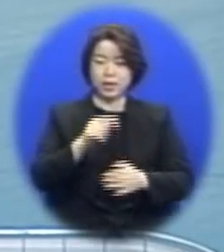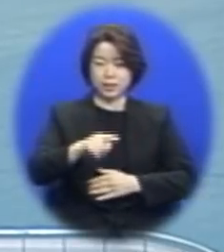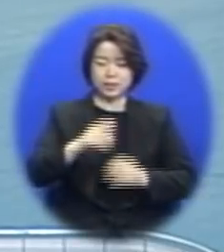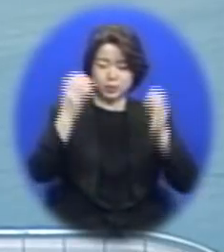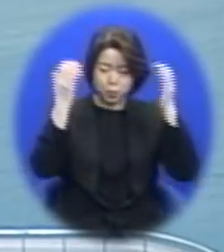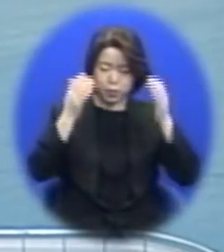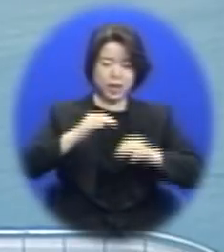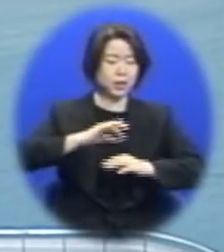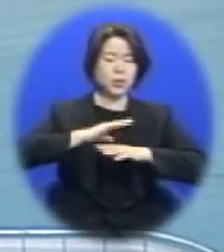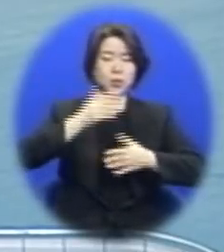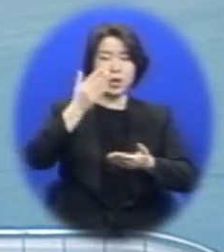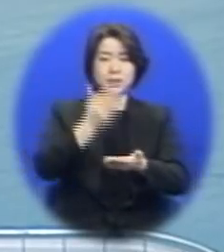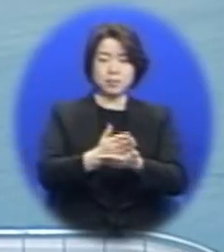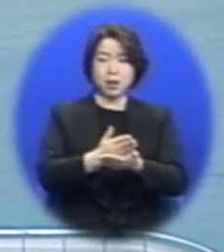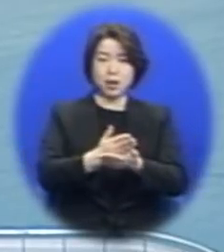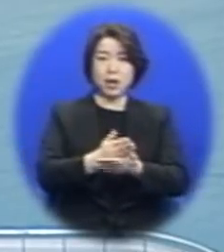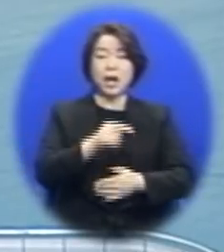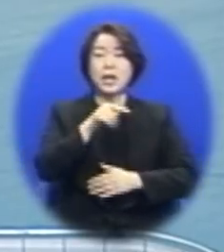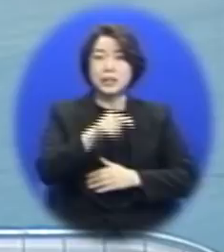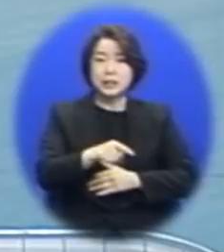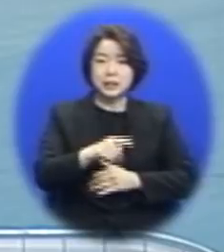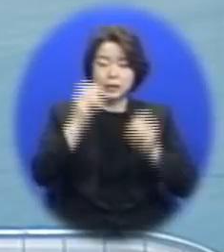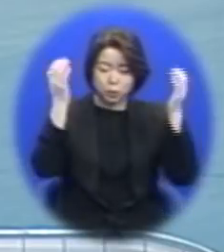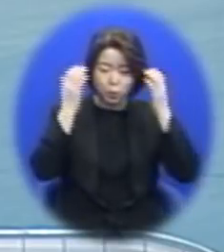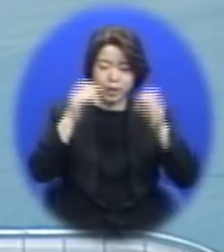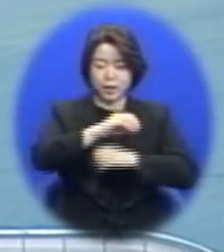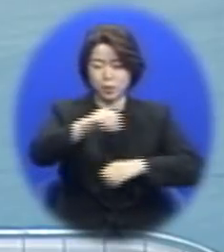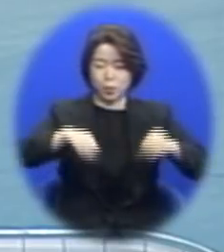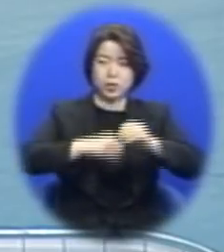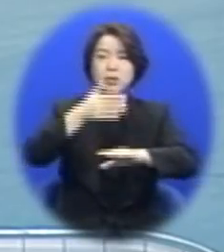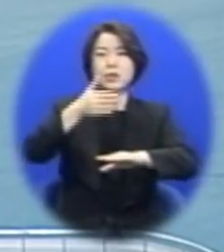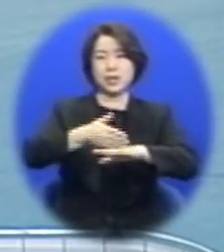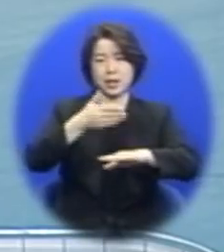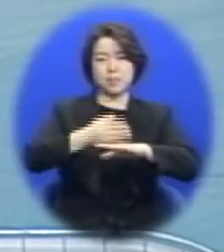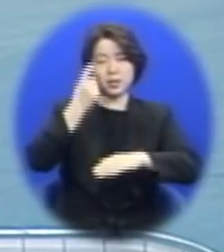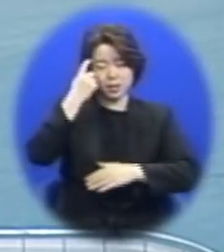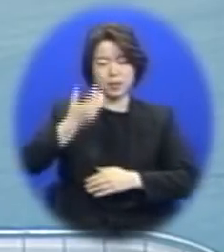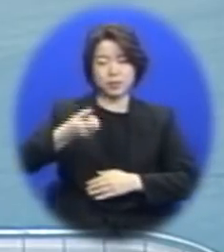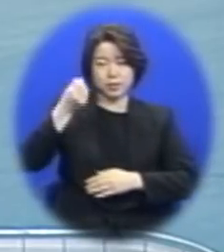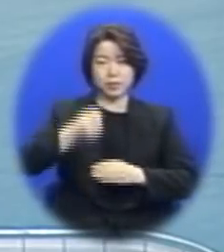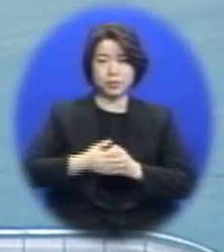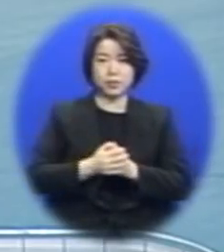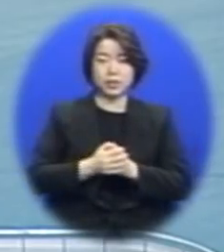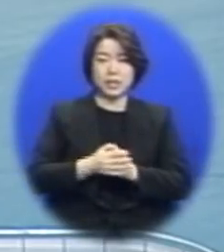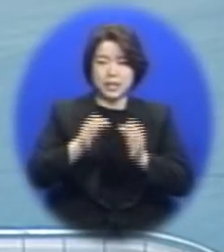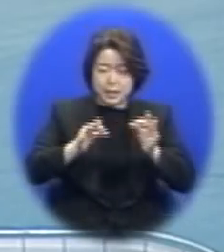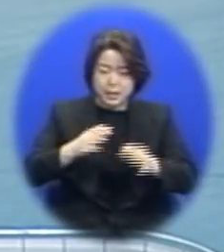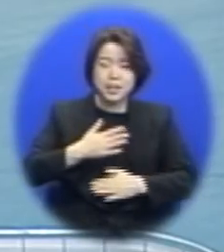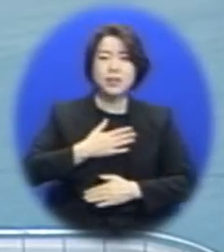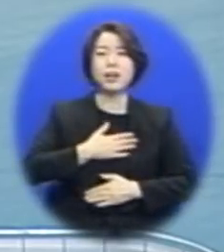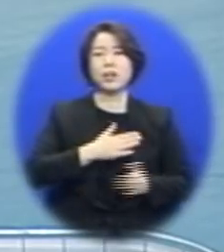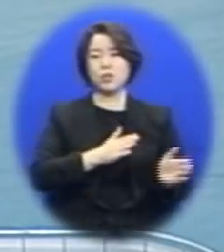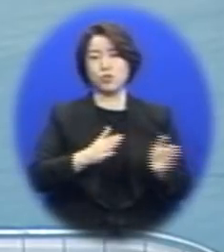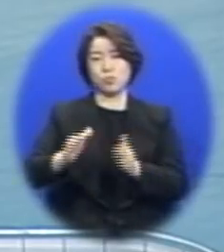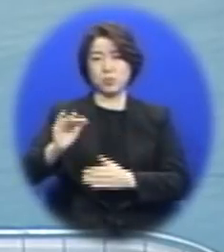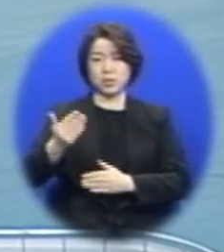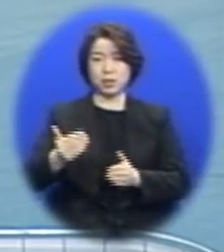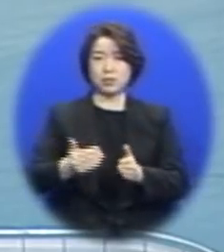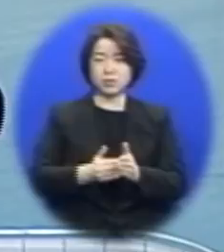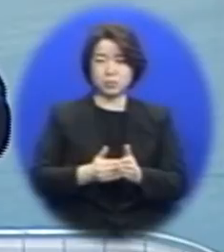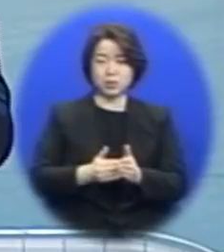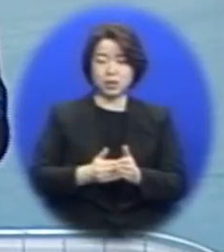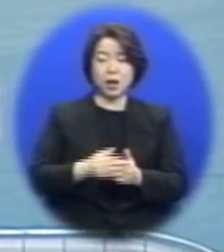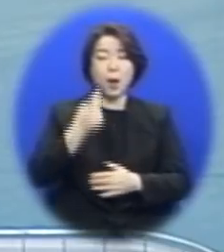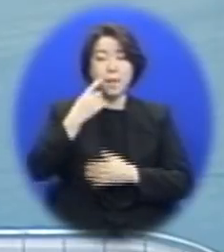마시기 바랍니다. 오히려 그 고난을 감사하시기 바랍니다. 하나님, 제가 이제 준비가 된 모양이군요.